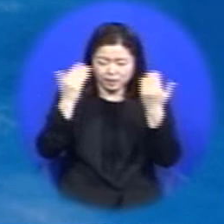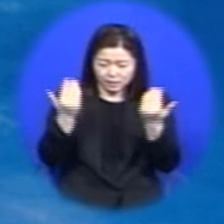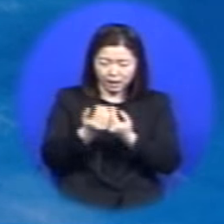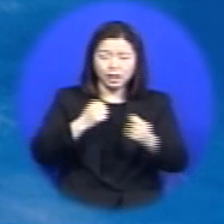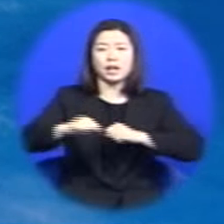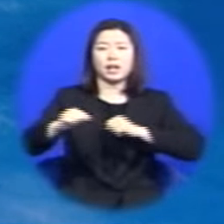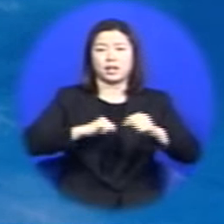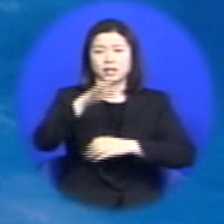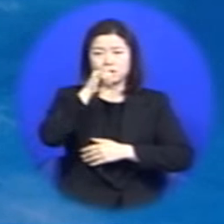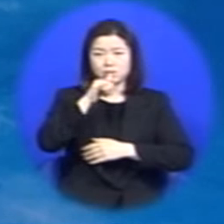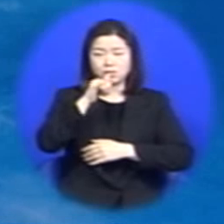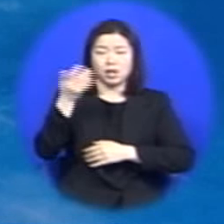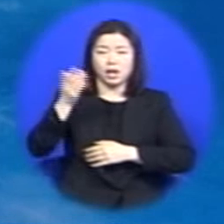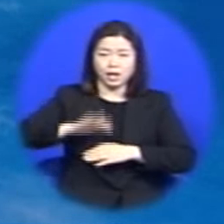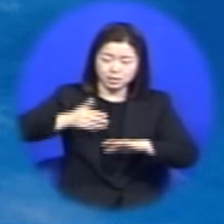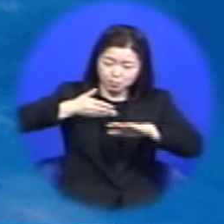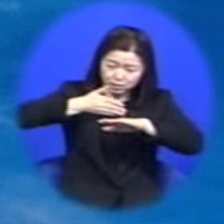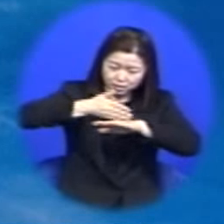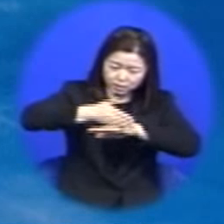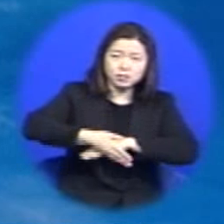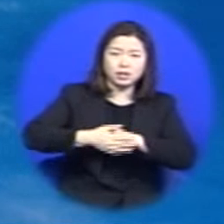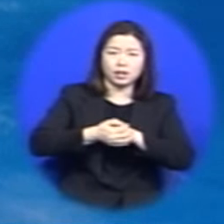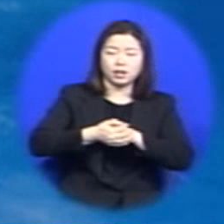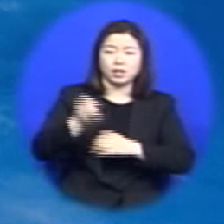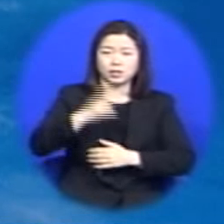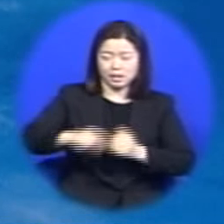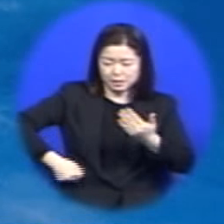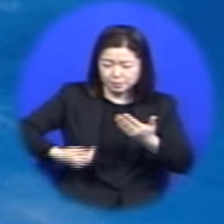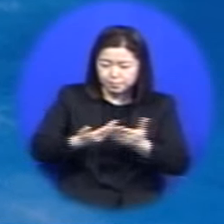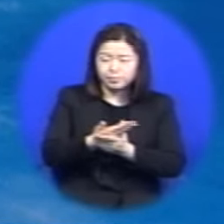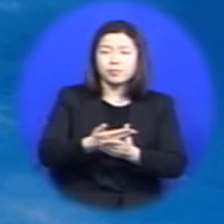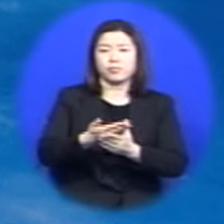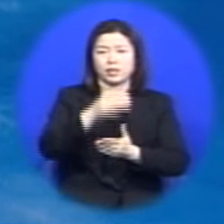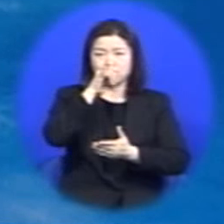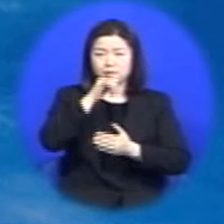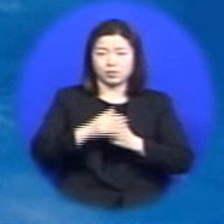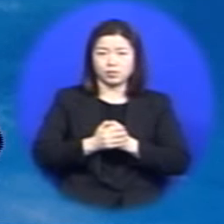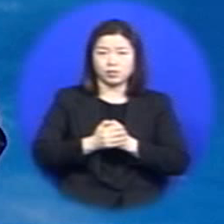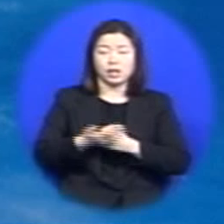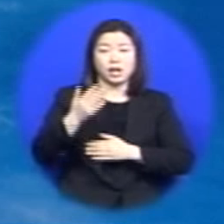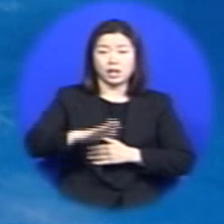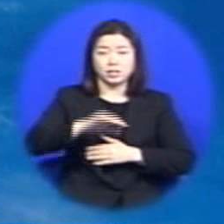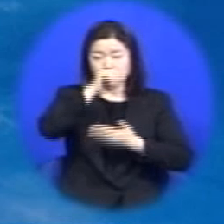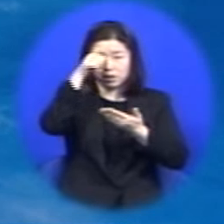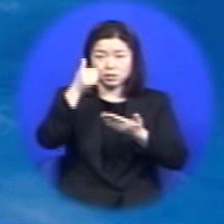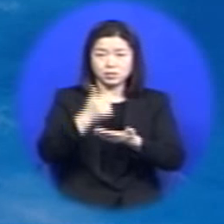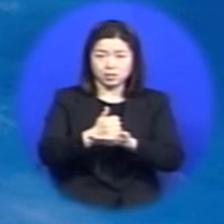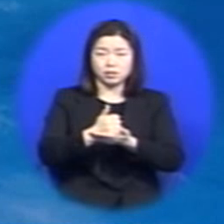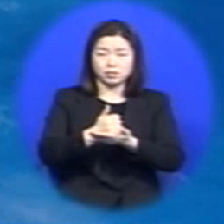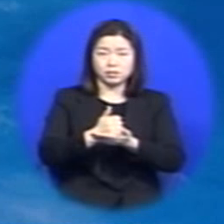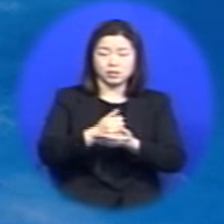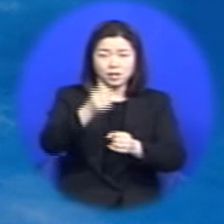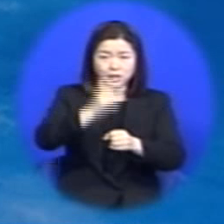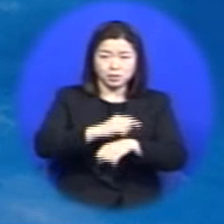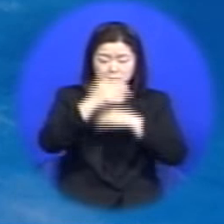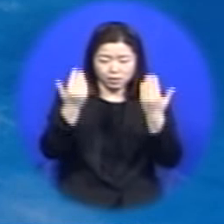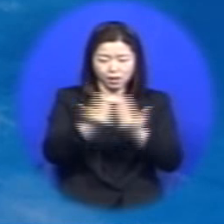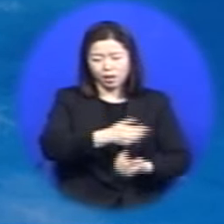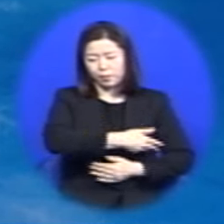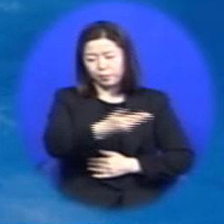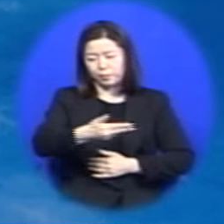그러나 늦게서 그가 다시 회심했어요. 그렇지만 인생은 이미 다